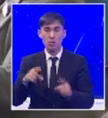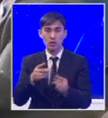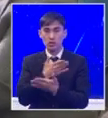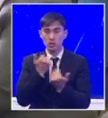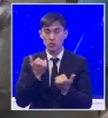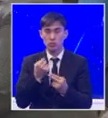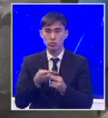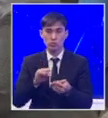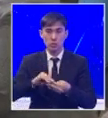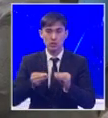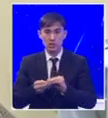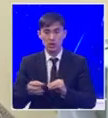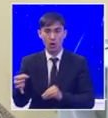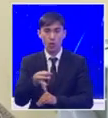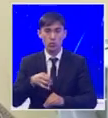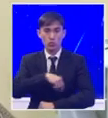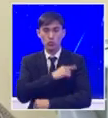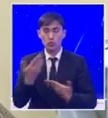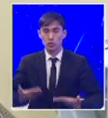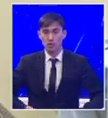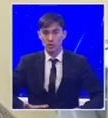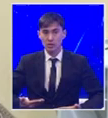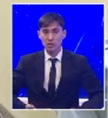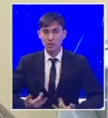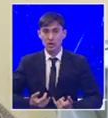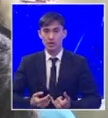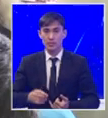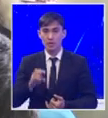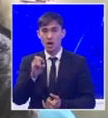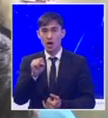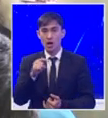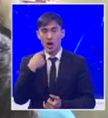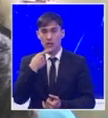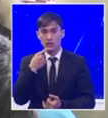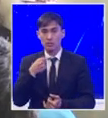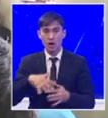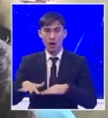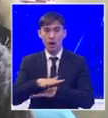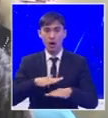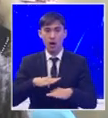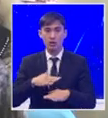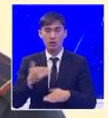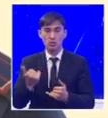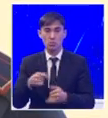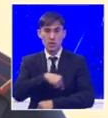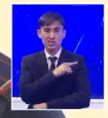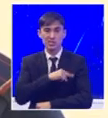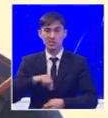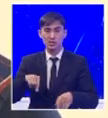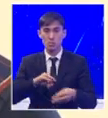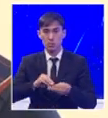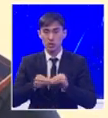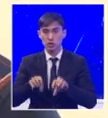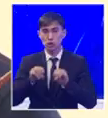жоқ. Осы мәселелерді аудан тұрғындары Ләззат Жаңылысқызына жаза келген сапарында айтып, халық қалаулысы ретінде медициналық мәселелердің